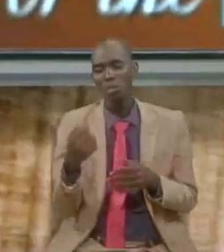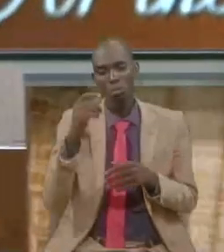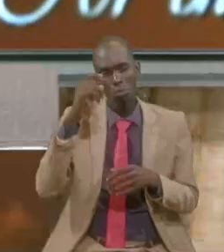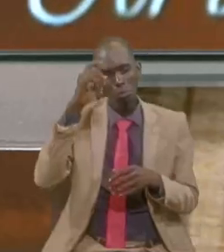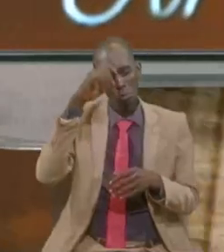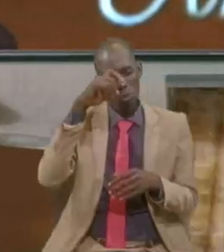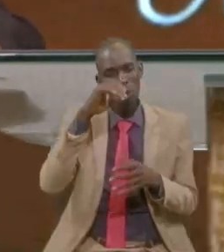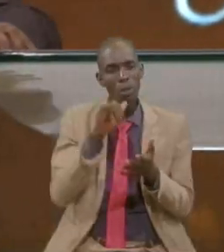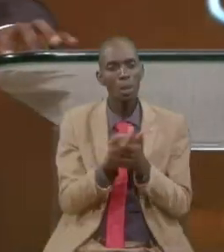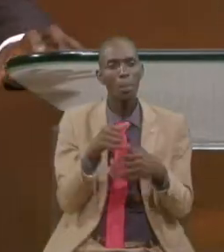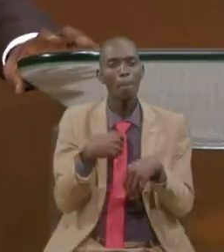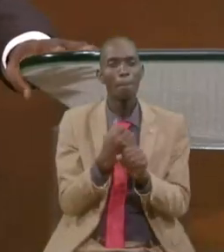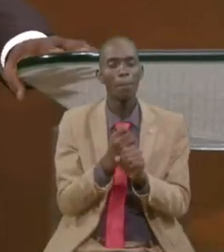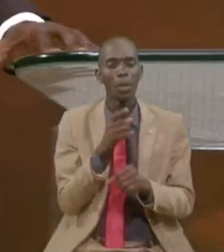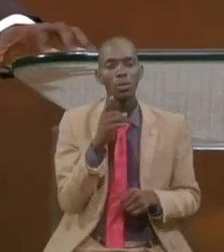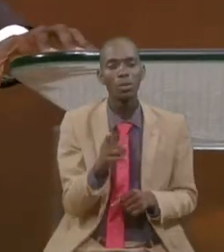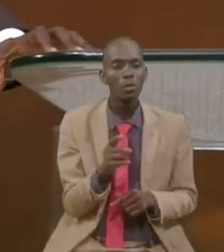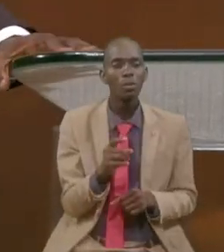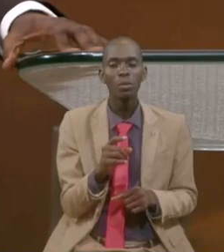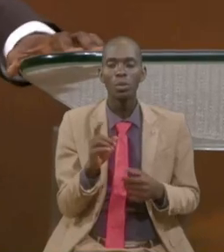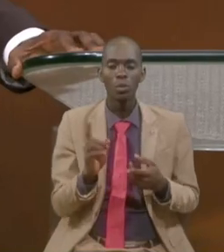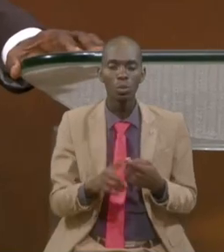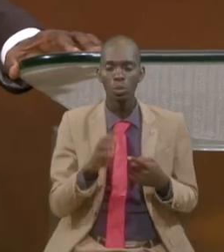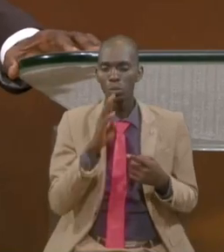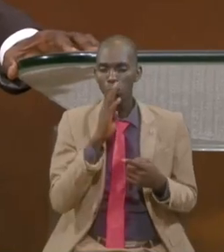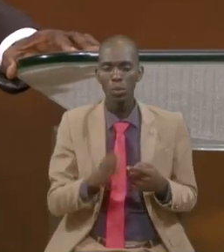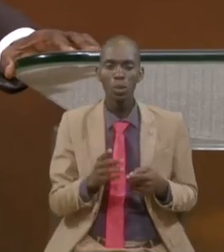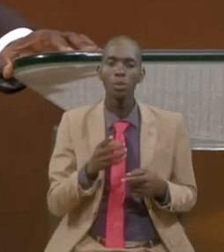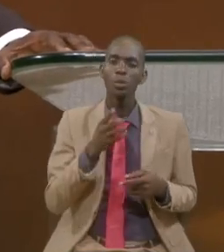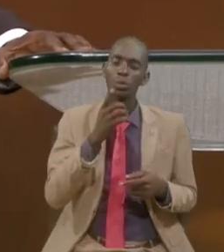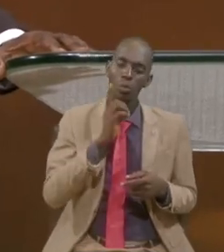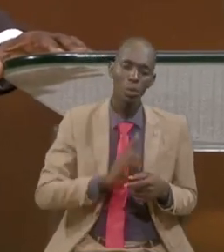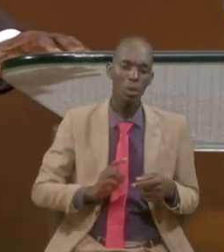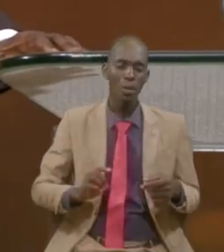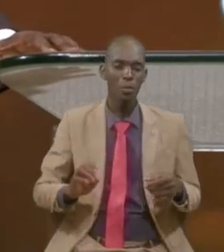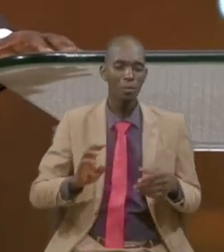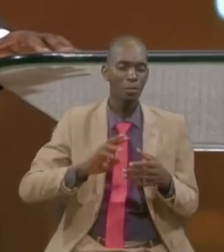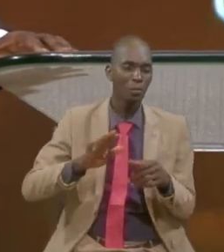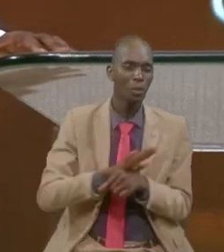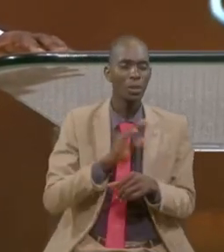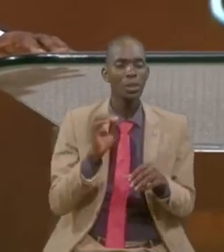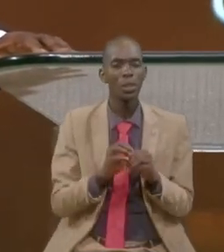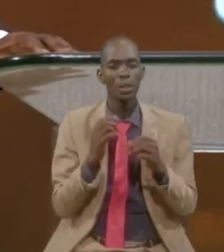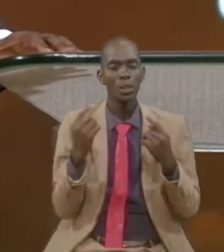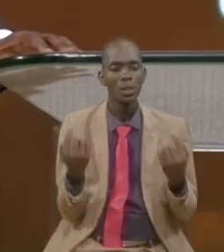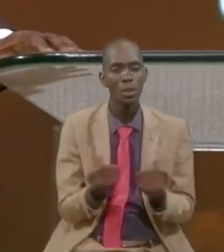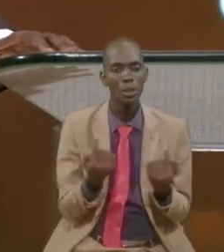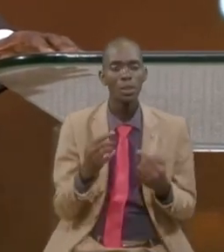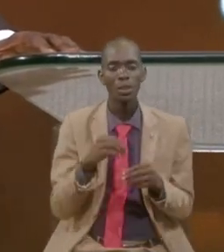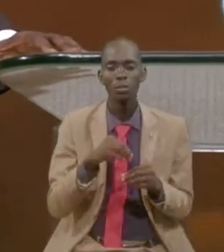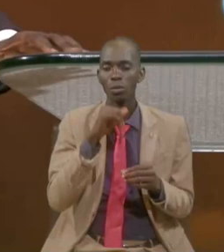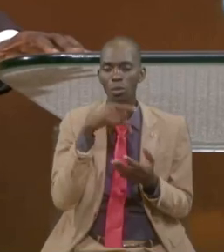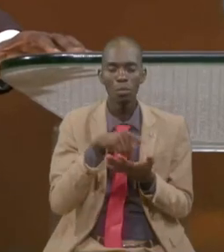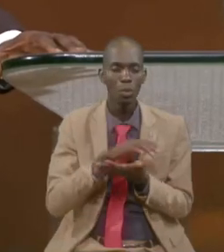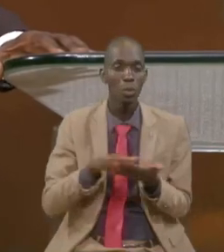sagesse qui vous fait vous plonger dans l'iniquité,